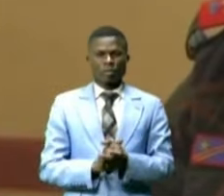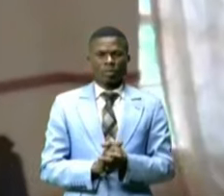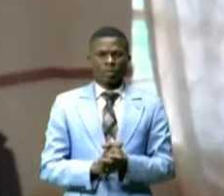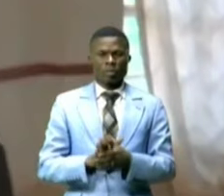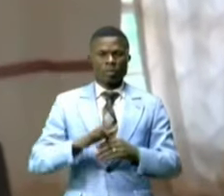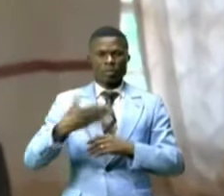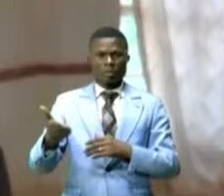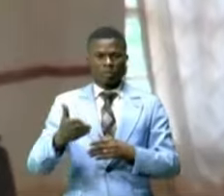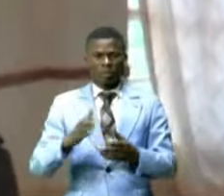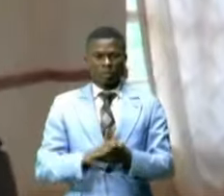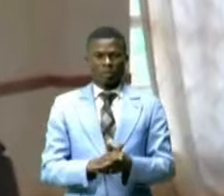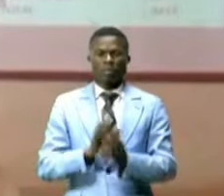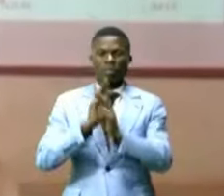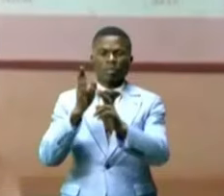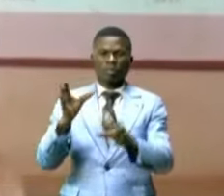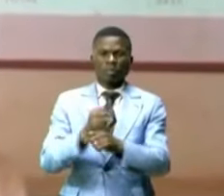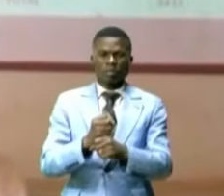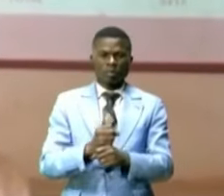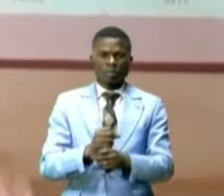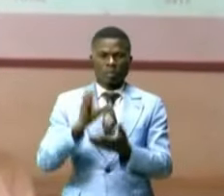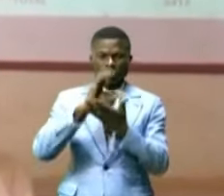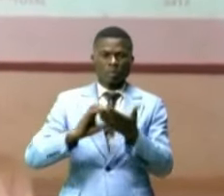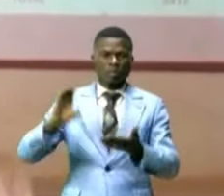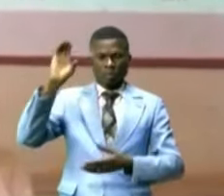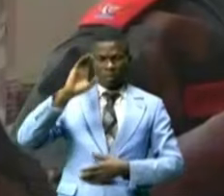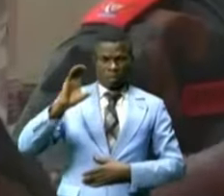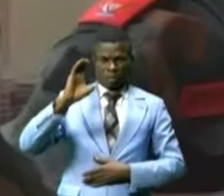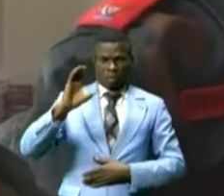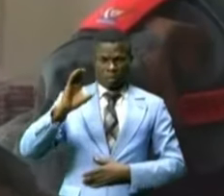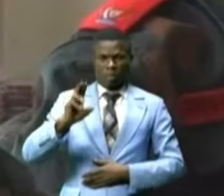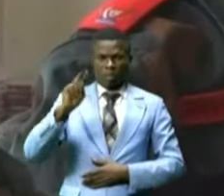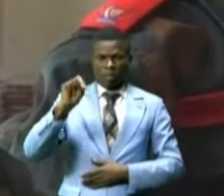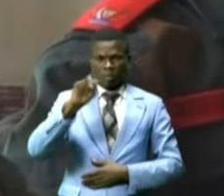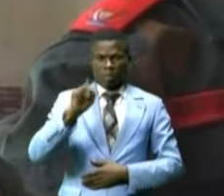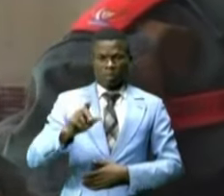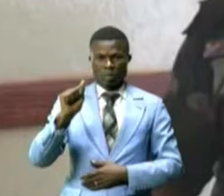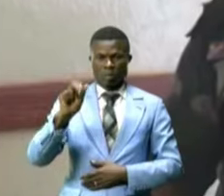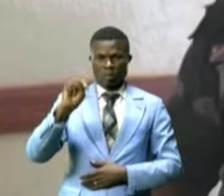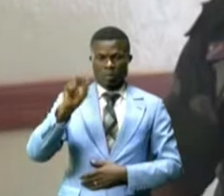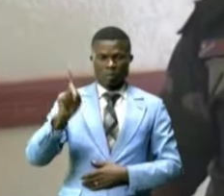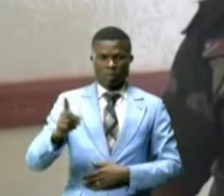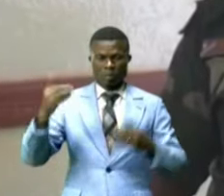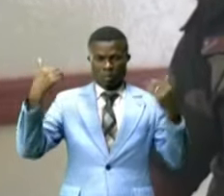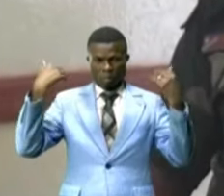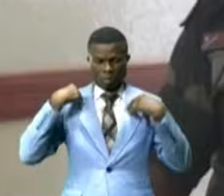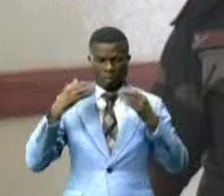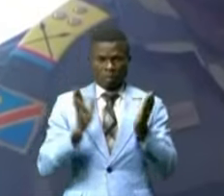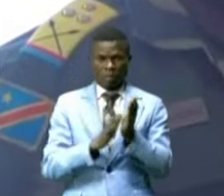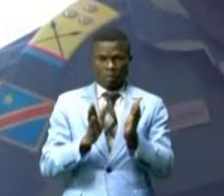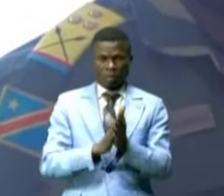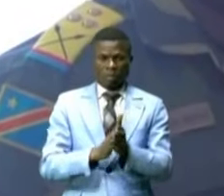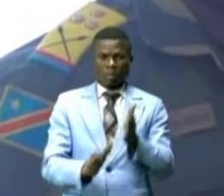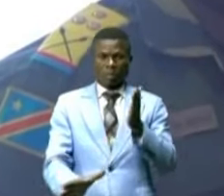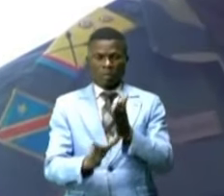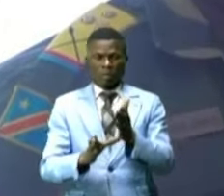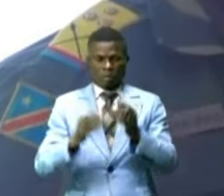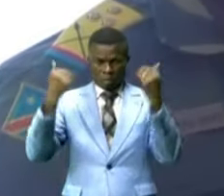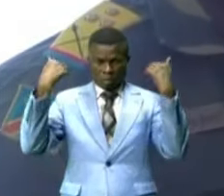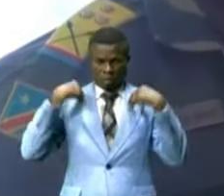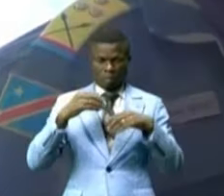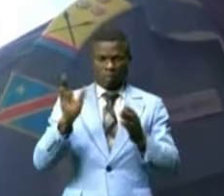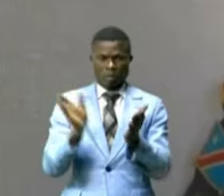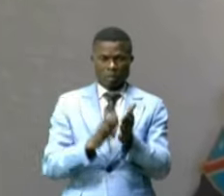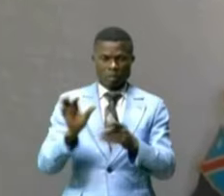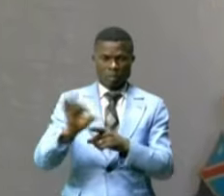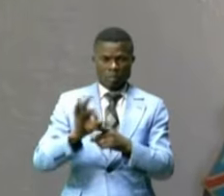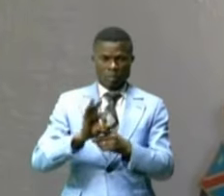Après les briefings des colonels Ikomo Bienvenu et Zanza Desema, commandant respectivement de l'école des sous-officiers et du centre d'instruction de Moura,